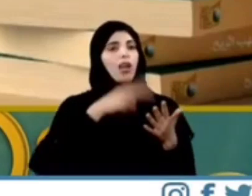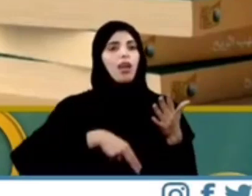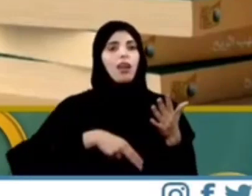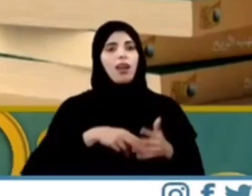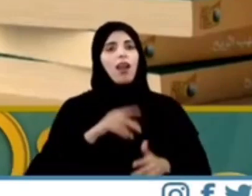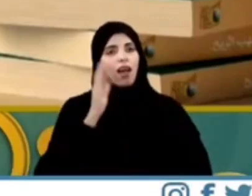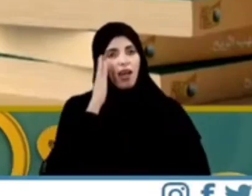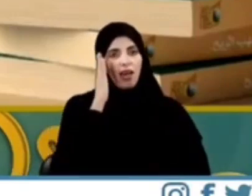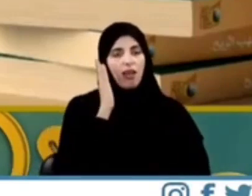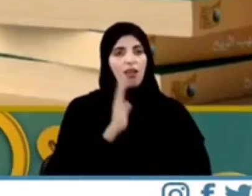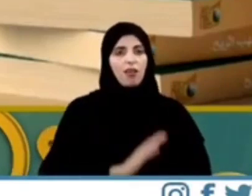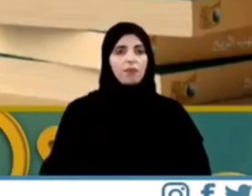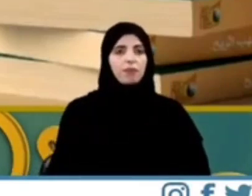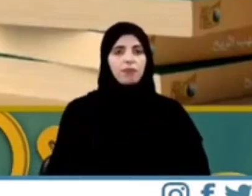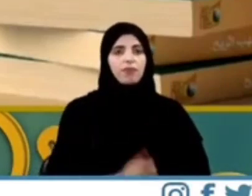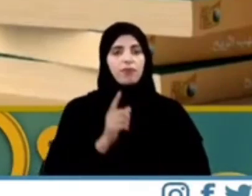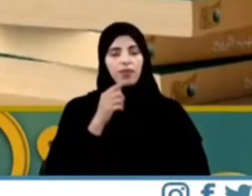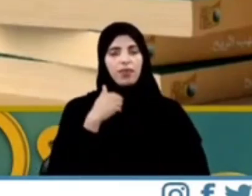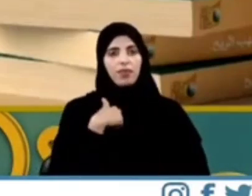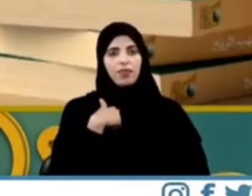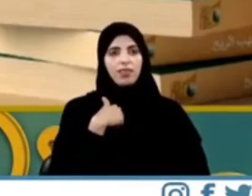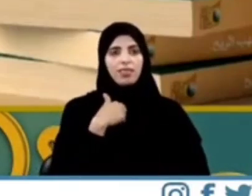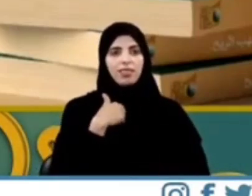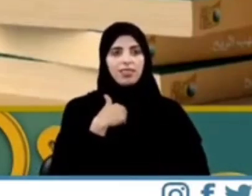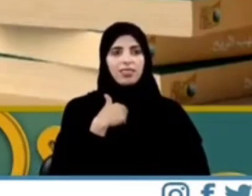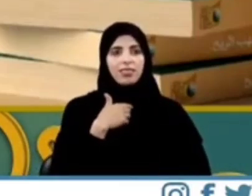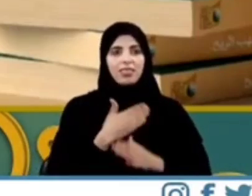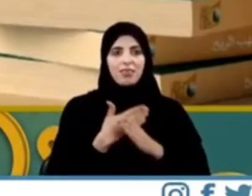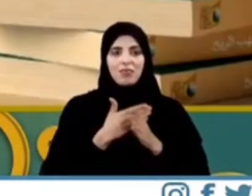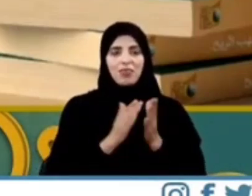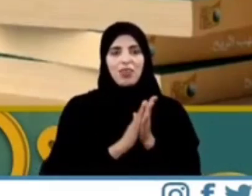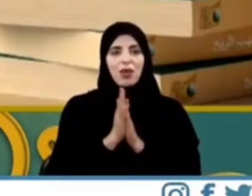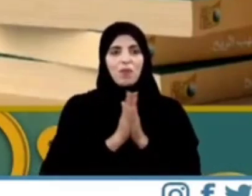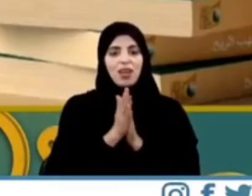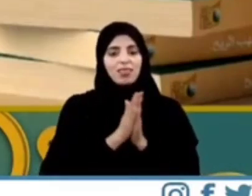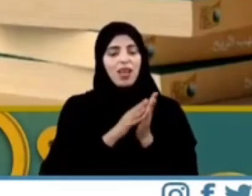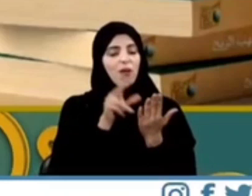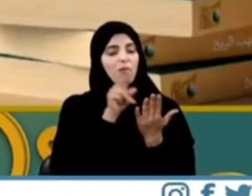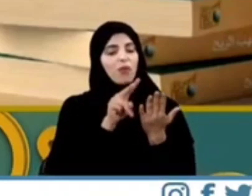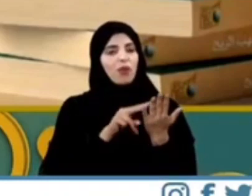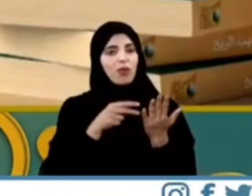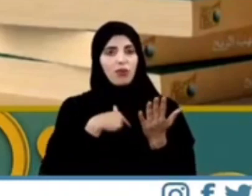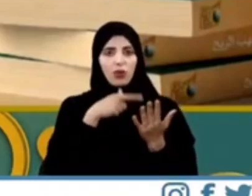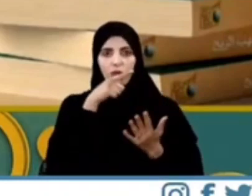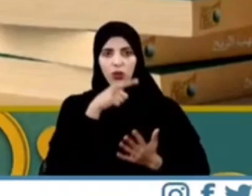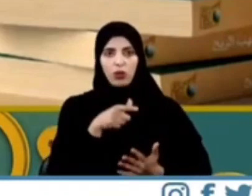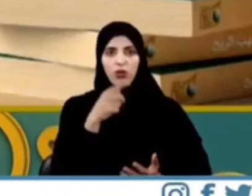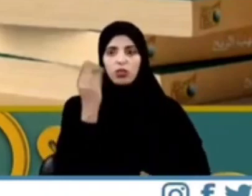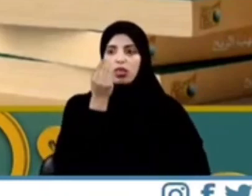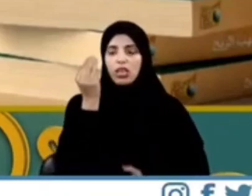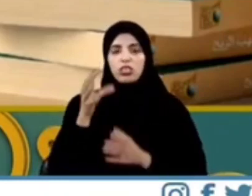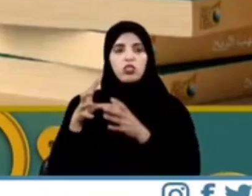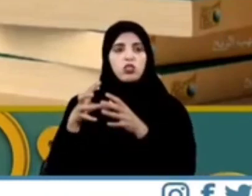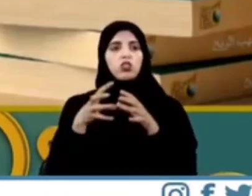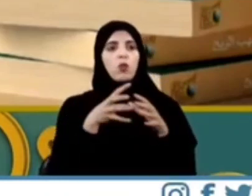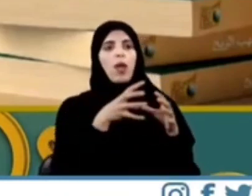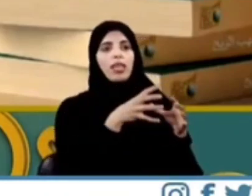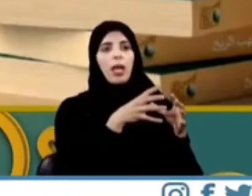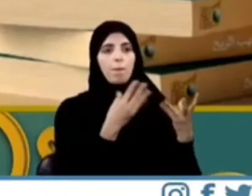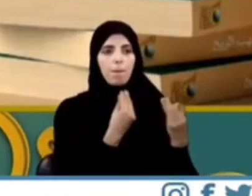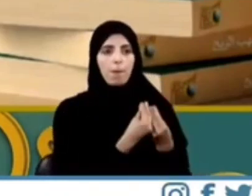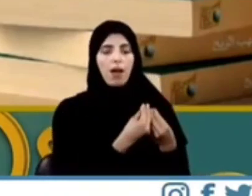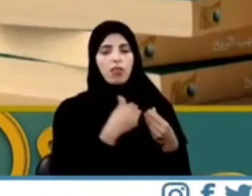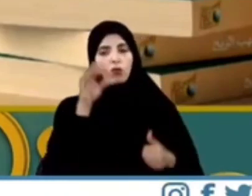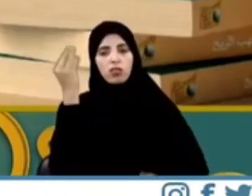ويعرف القرار. نعم يعني هذا طريقة تشويق لقراءة الكتاب. وأنا عندي مثلا رحلات جماعية، الرحلات